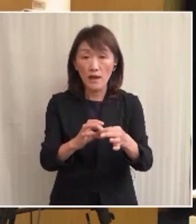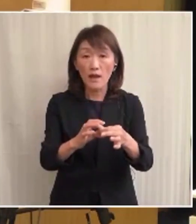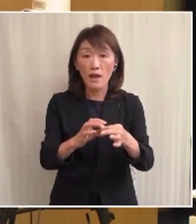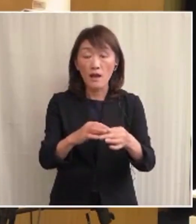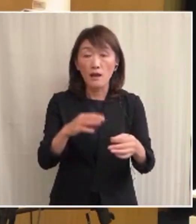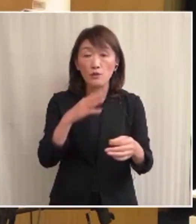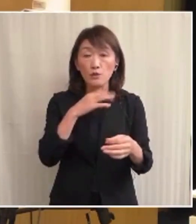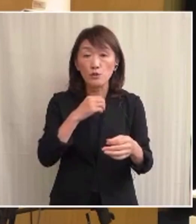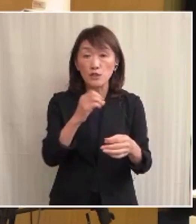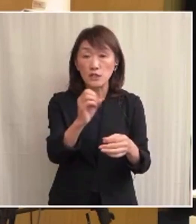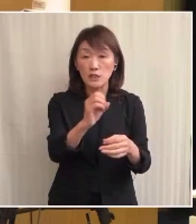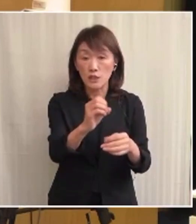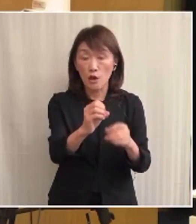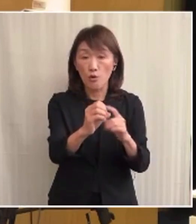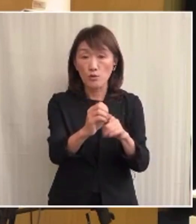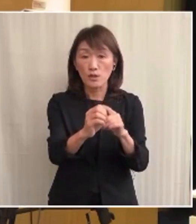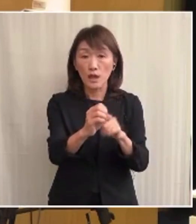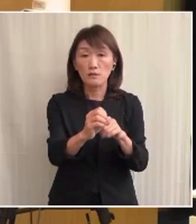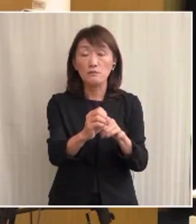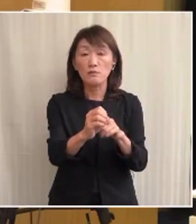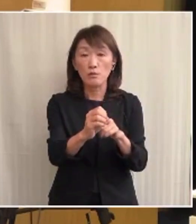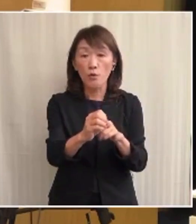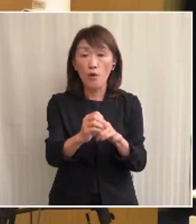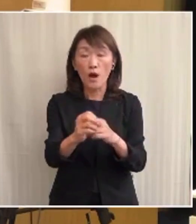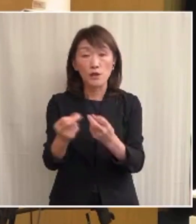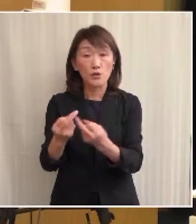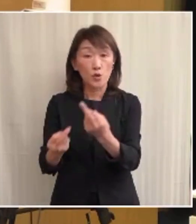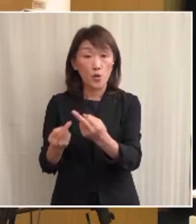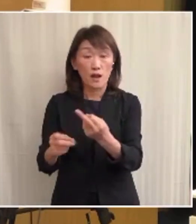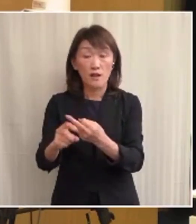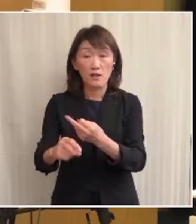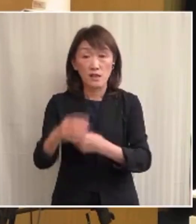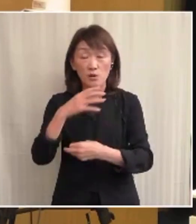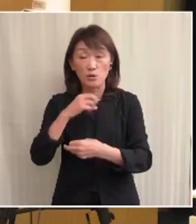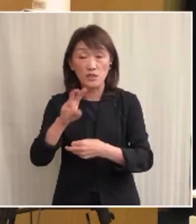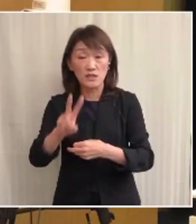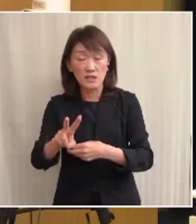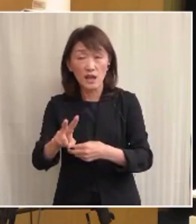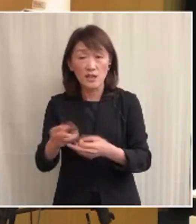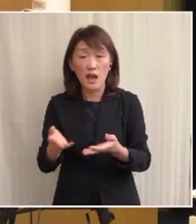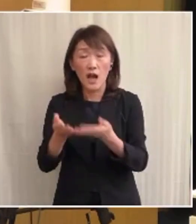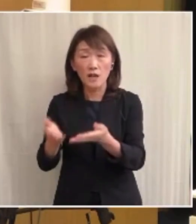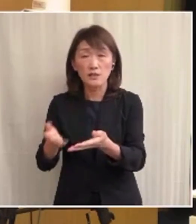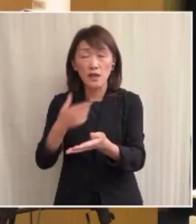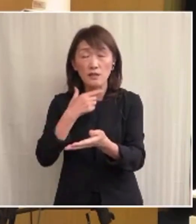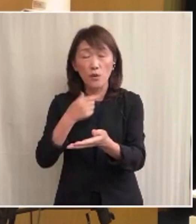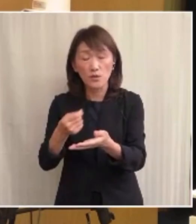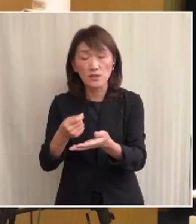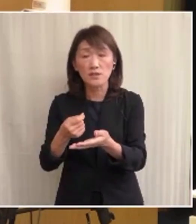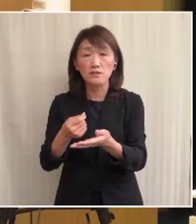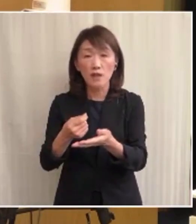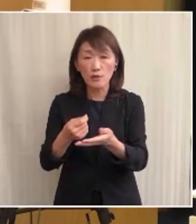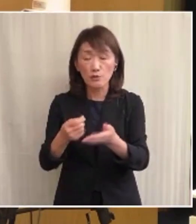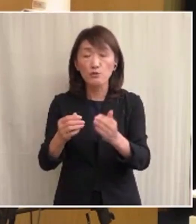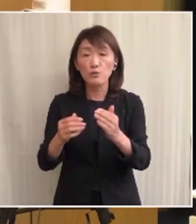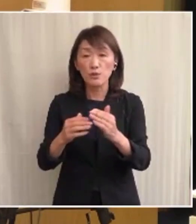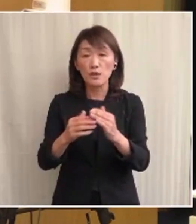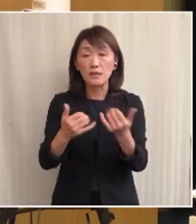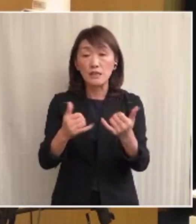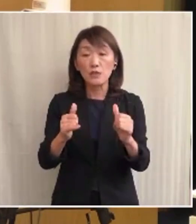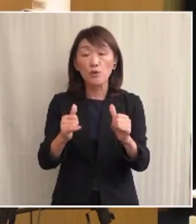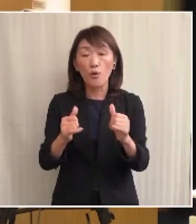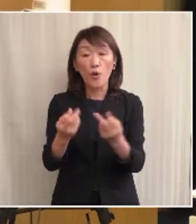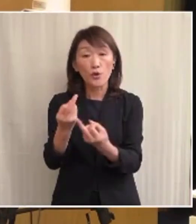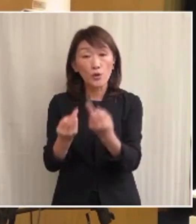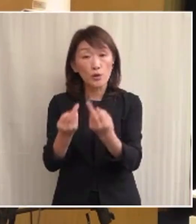もむしろ2歳児のギャングエイジの方が預かっていただきたいとかですね、そういう世帯の方も使えるように、兄